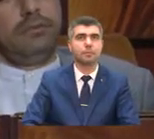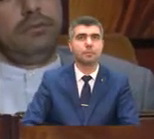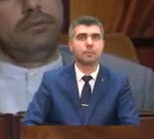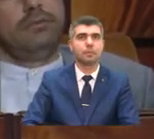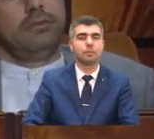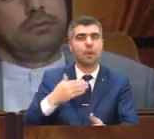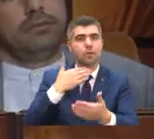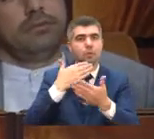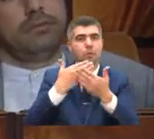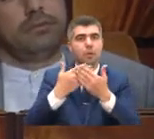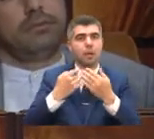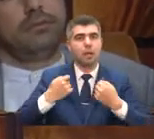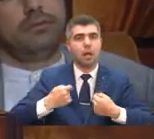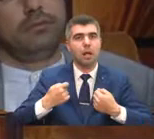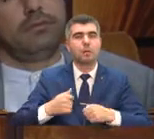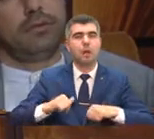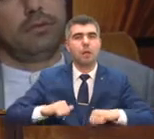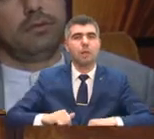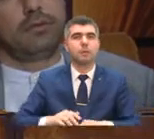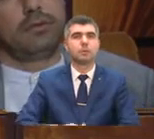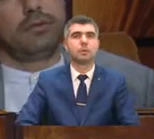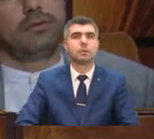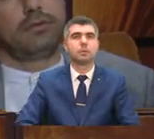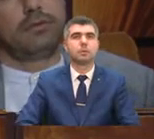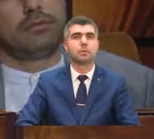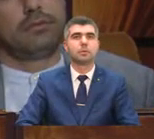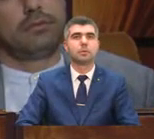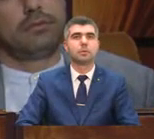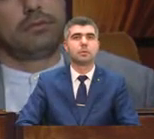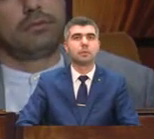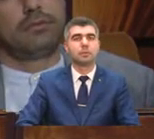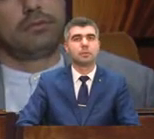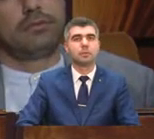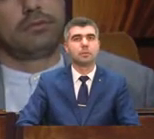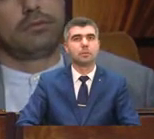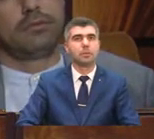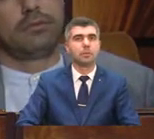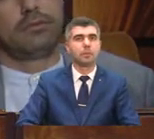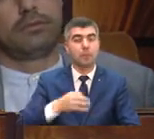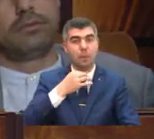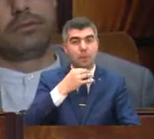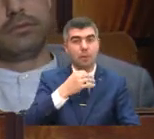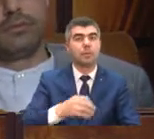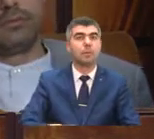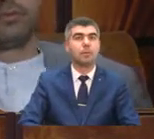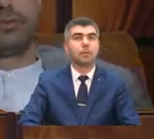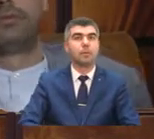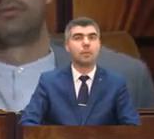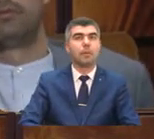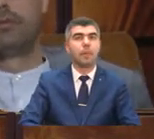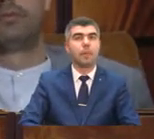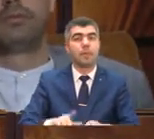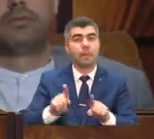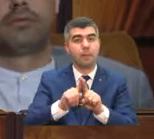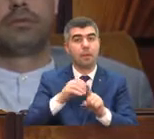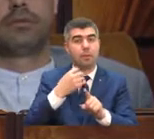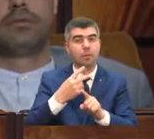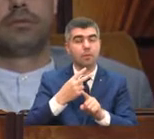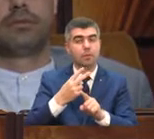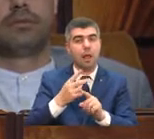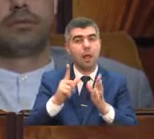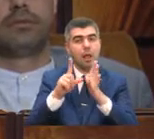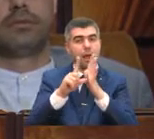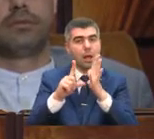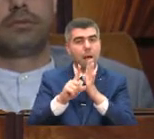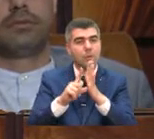شكرا السيد الرئيس. السيد الوزير، السيد الوزير، نحن في الجيل الثاني من الجهويه، الا